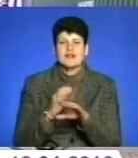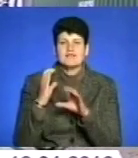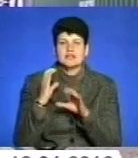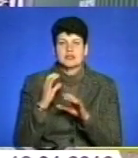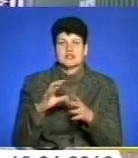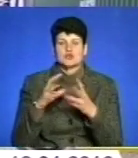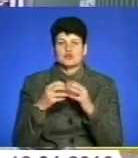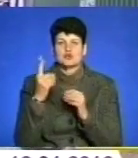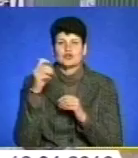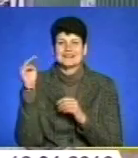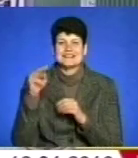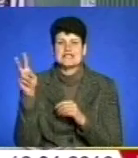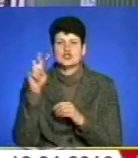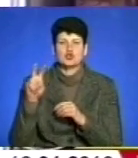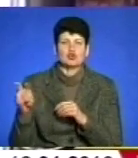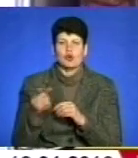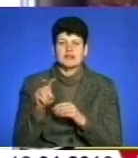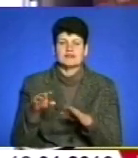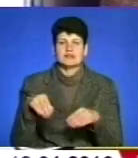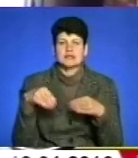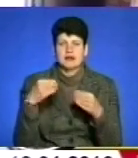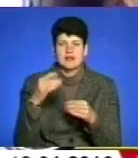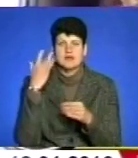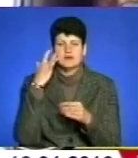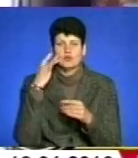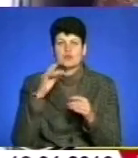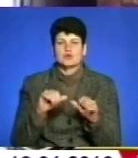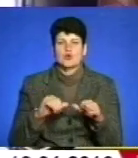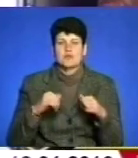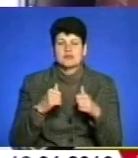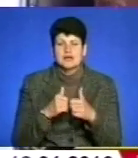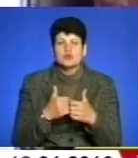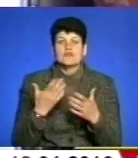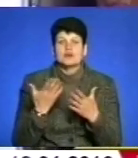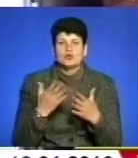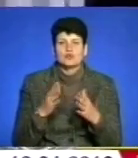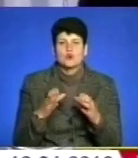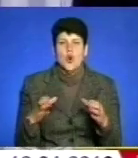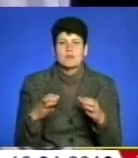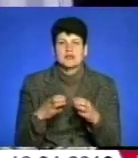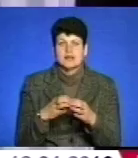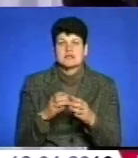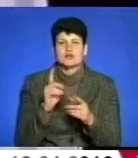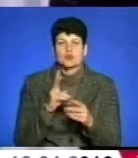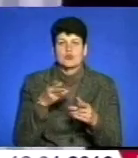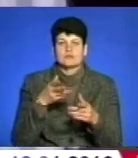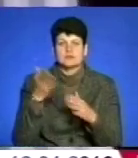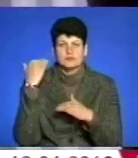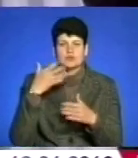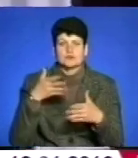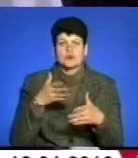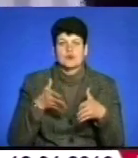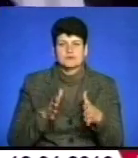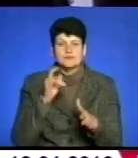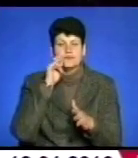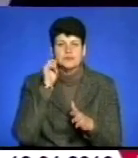тисяч доларів надійшов від злученого українсько-американського допомогового комітету, в якому об'єдналися вихідці з України. Із цією організацією вже